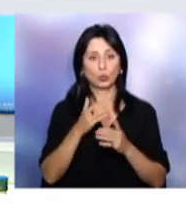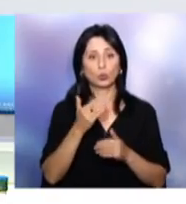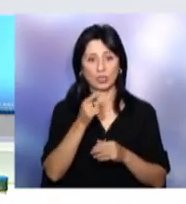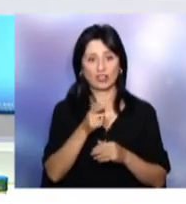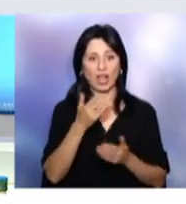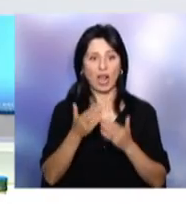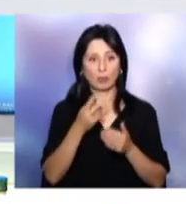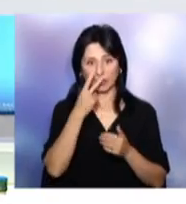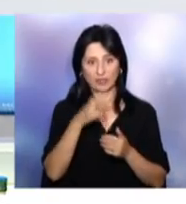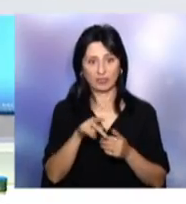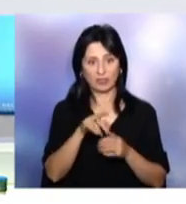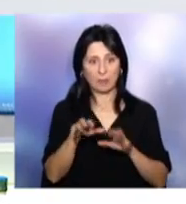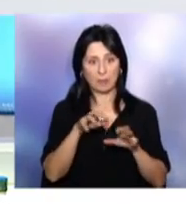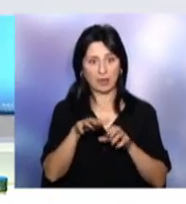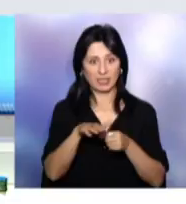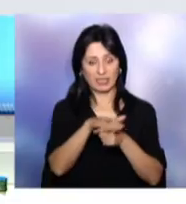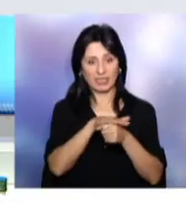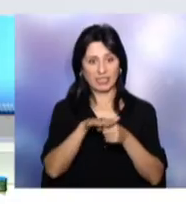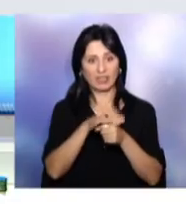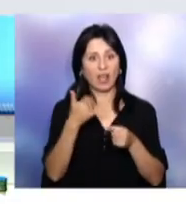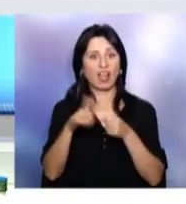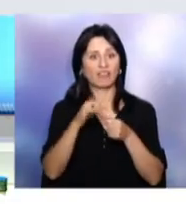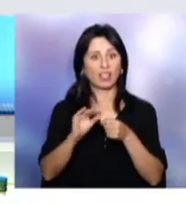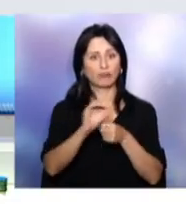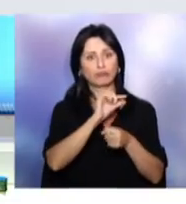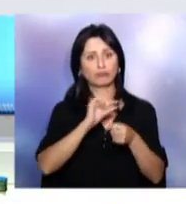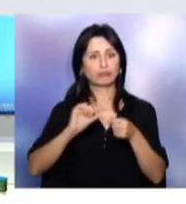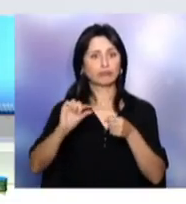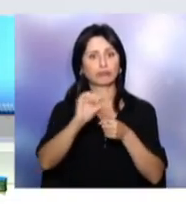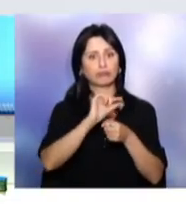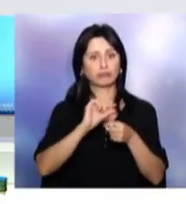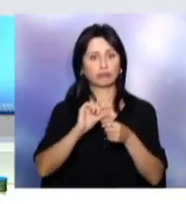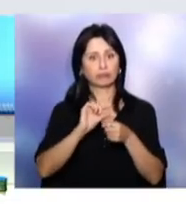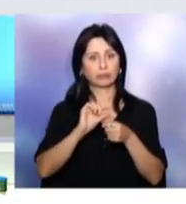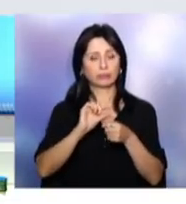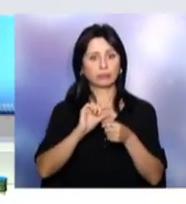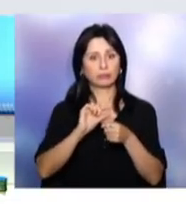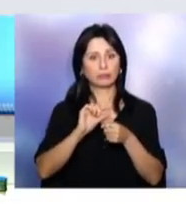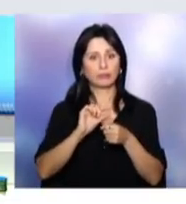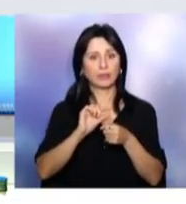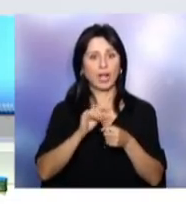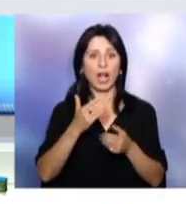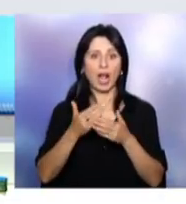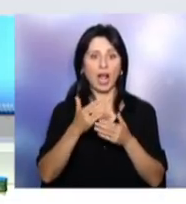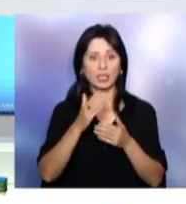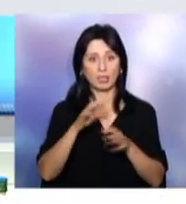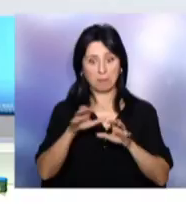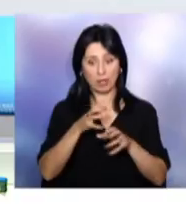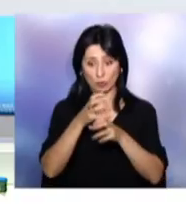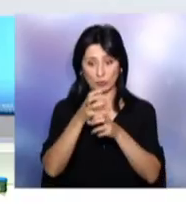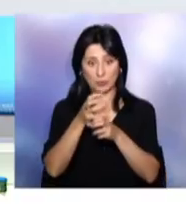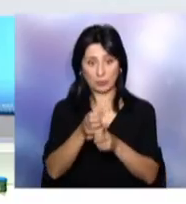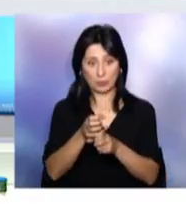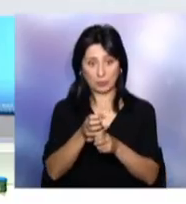თქვენ ალბათ გინახავთ მაწონი ზემოდან ყვითელ სითხეს რომ გამოყოფს ხოლმე. ან თუ გაგიწურავთ მაწონი,